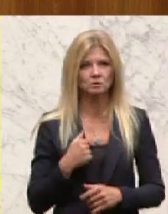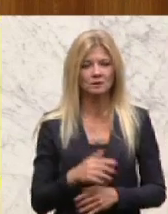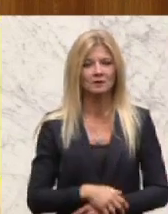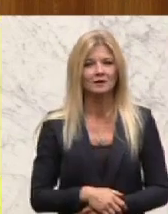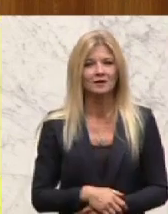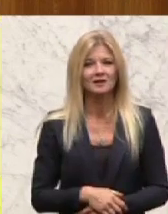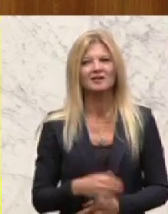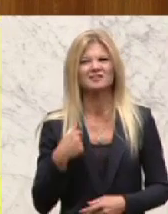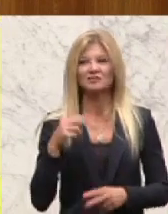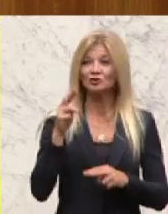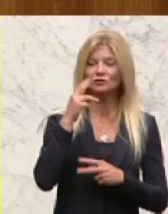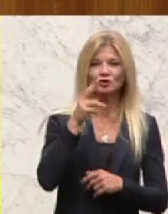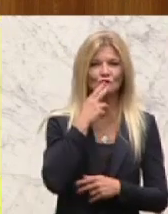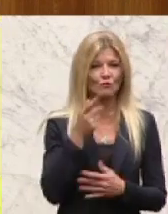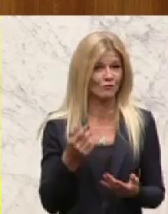doch seinen Zwischenruf macht,